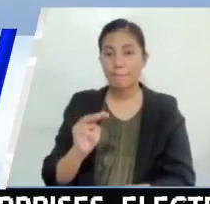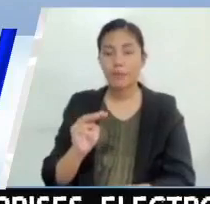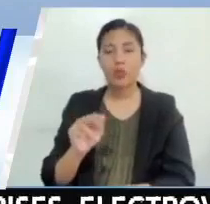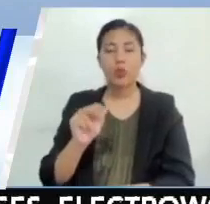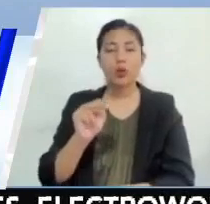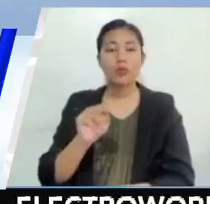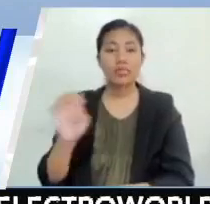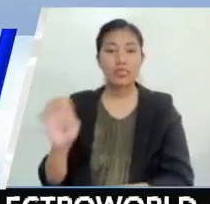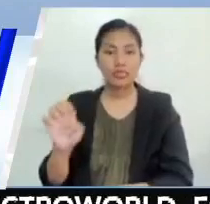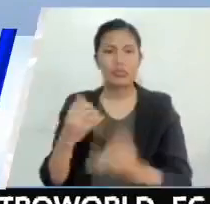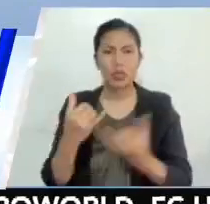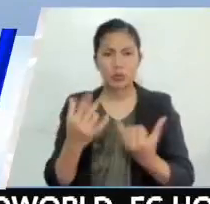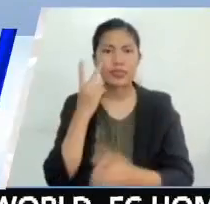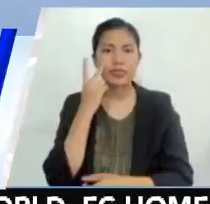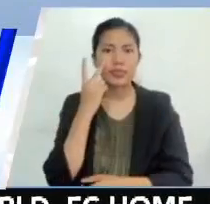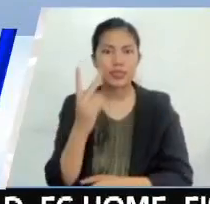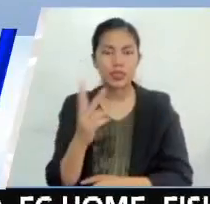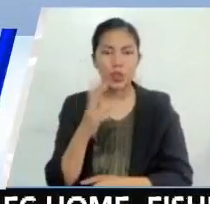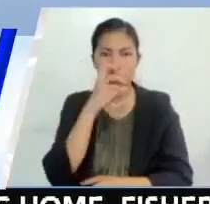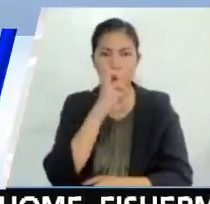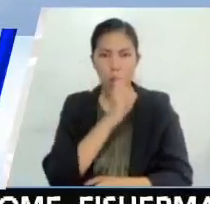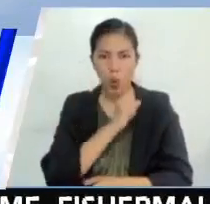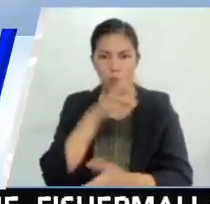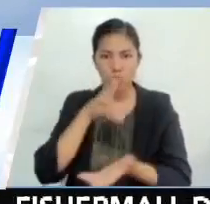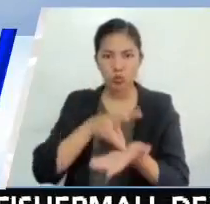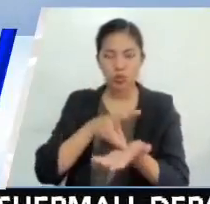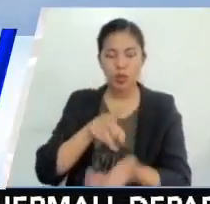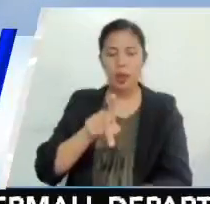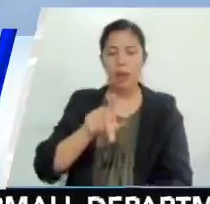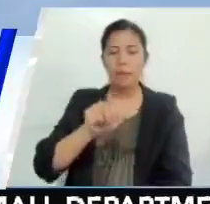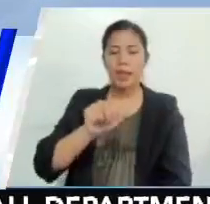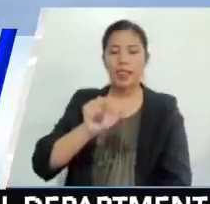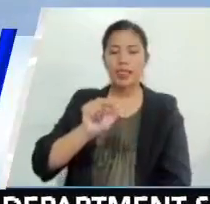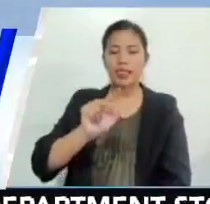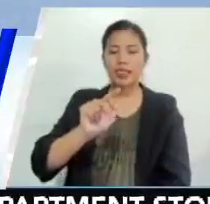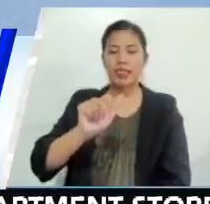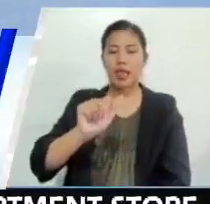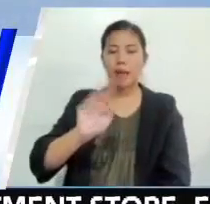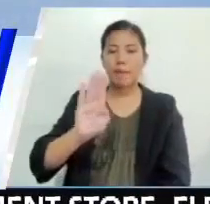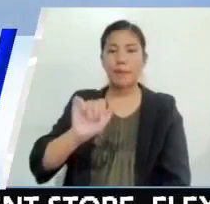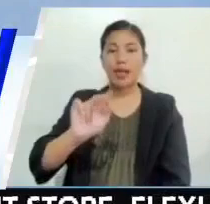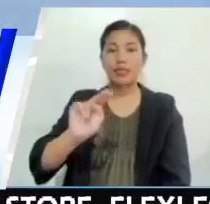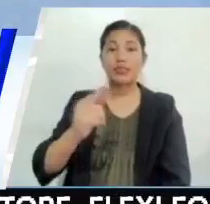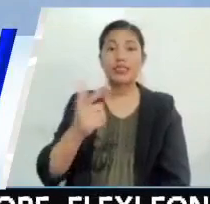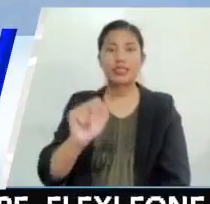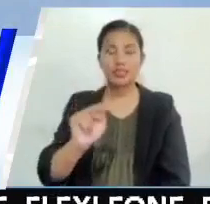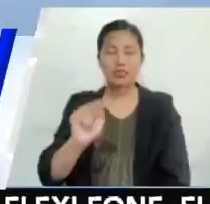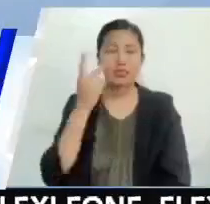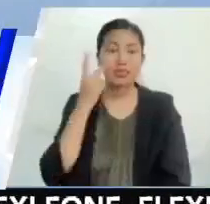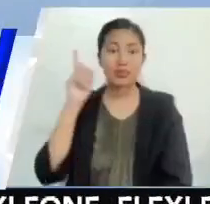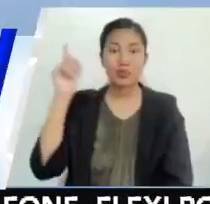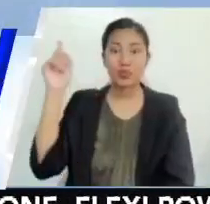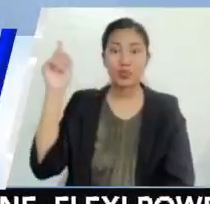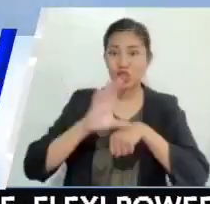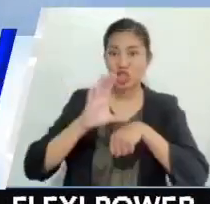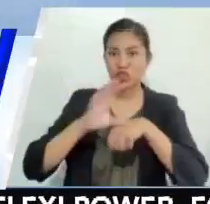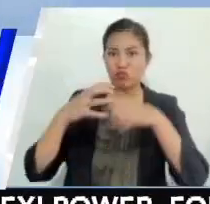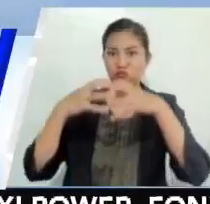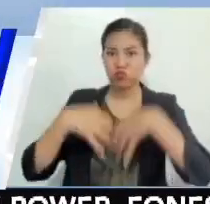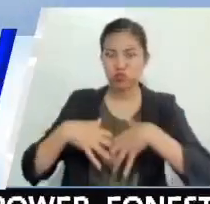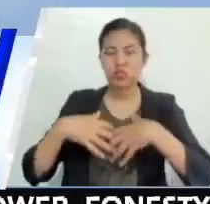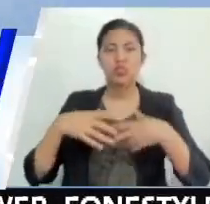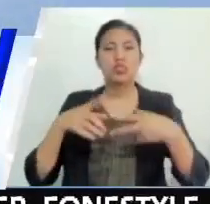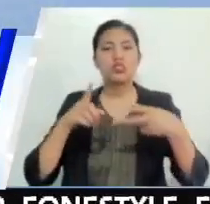ang lumang bayan ng Pantabangan. Makikita po ang ilang bahagi ng natibag na simbahan, munisipyo, bantayog ni